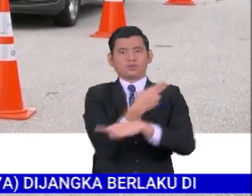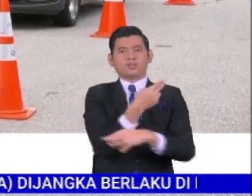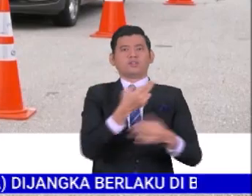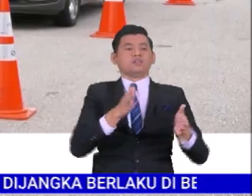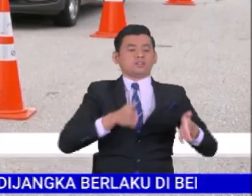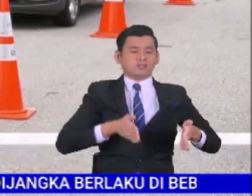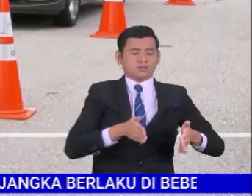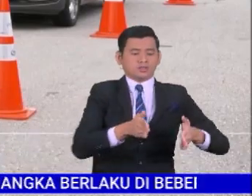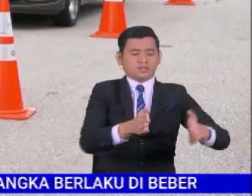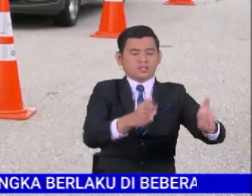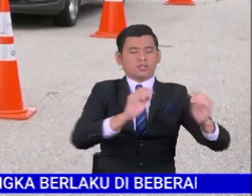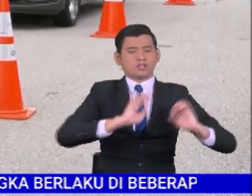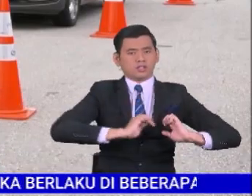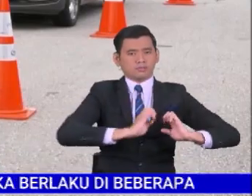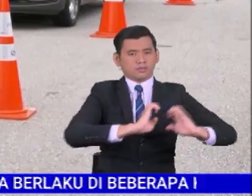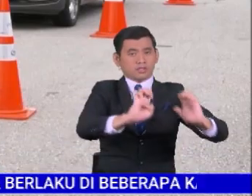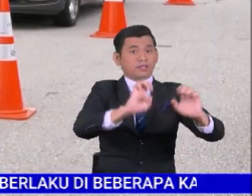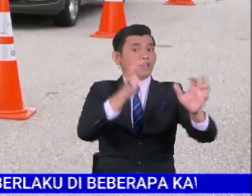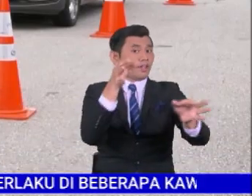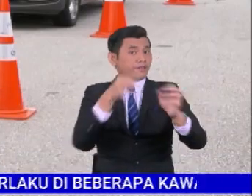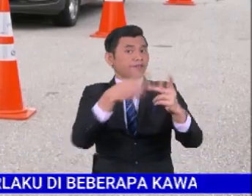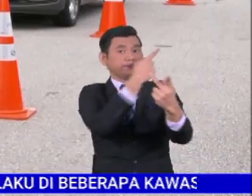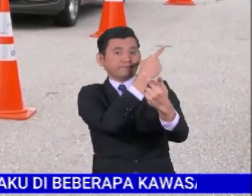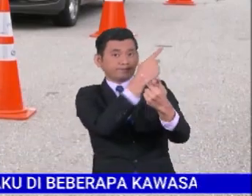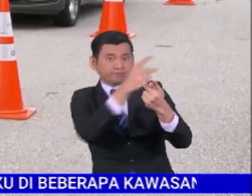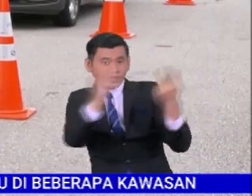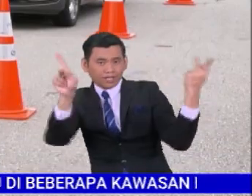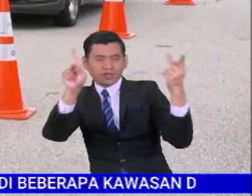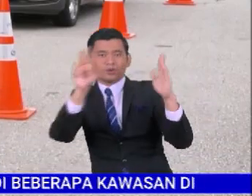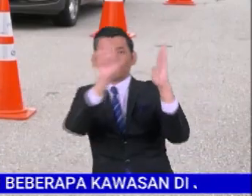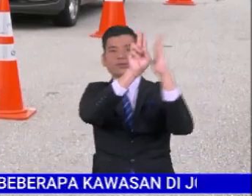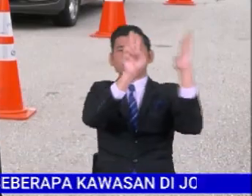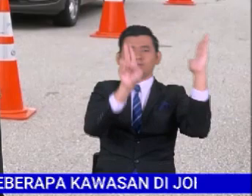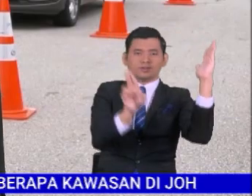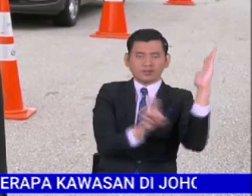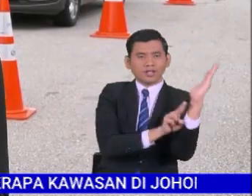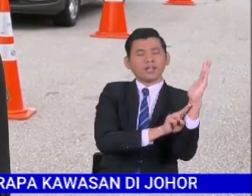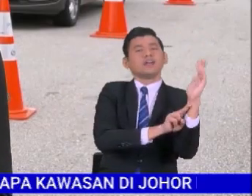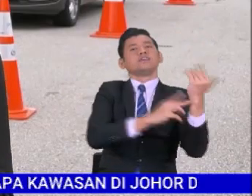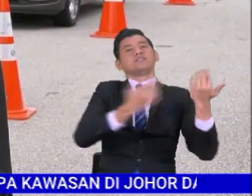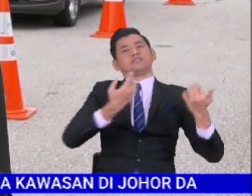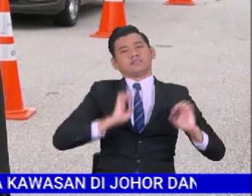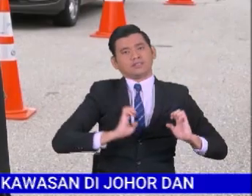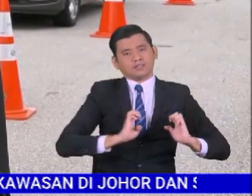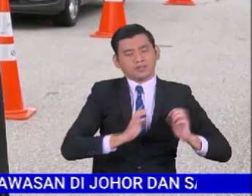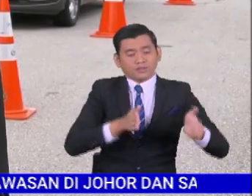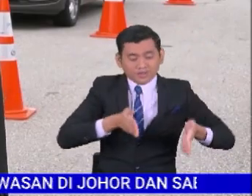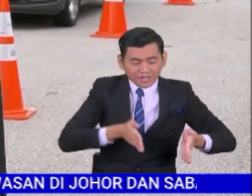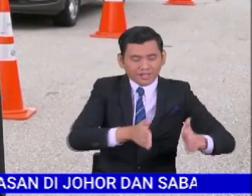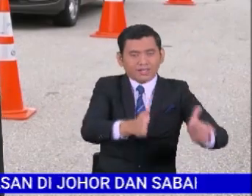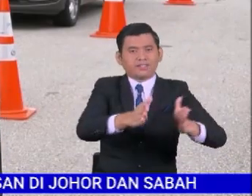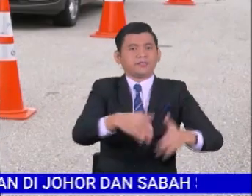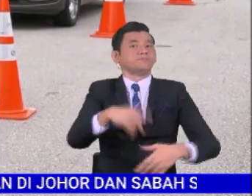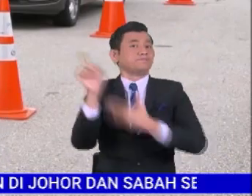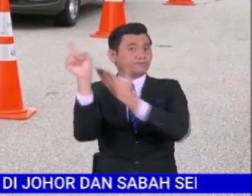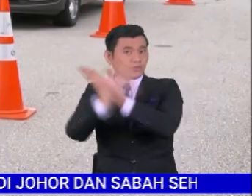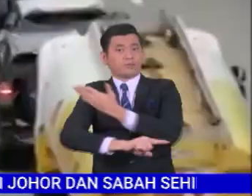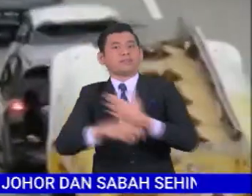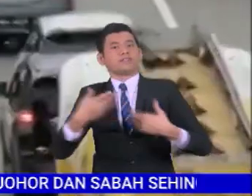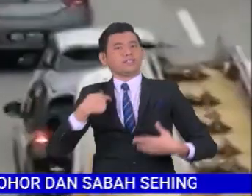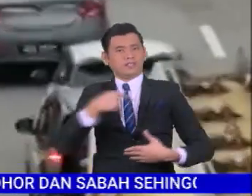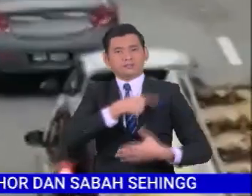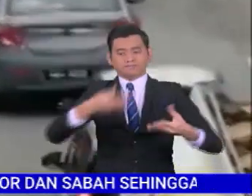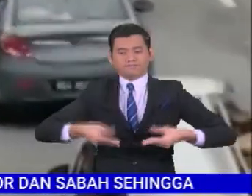kecemasan. Ingat, ingkar peraturan jalan raya, hukuman menanti. Sazwani Samsu, RTM.